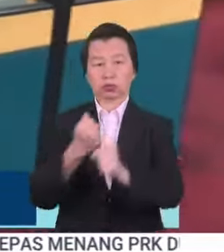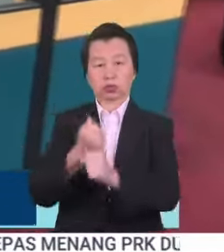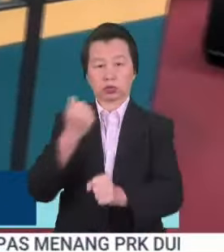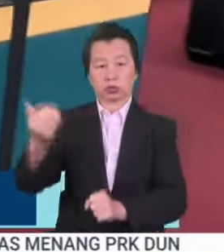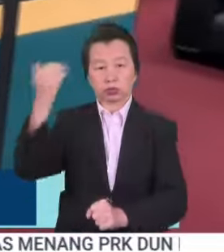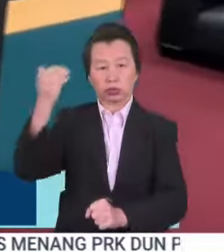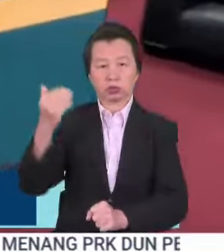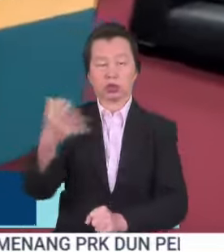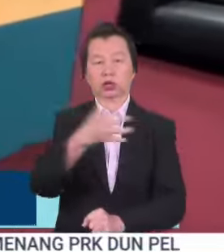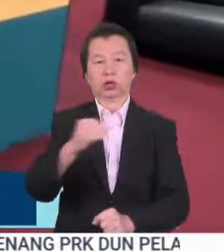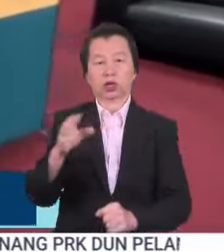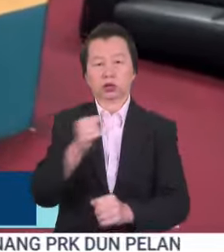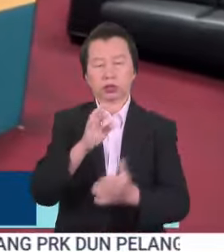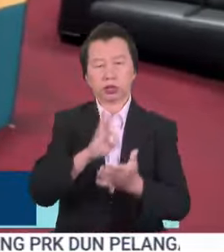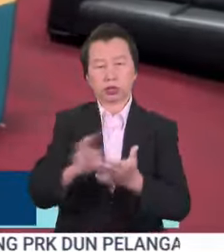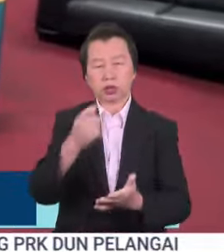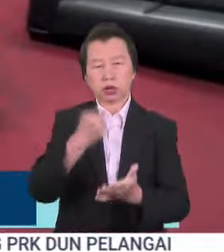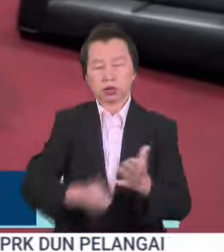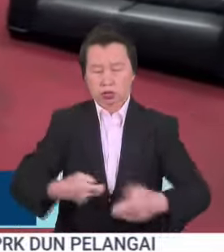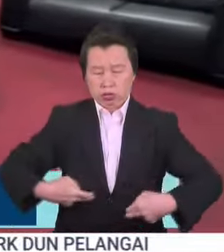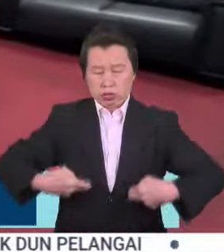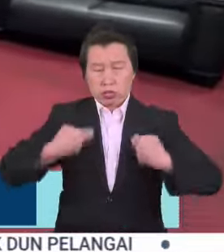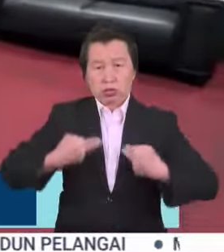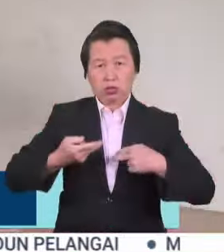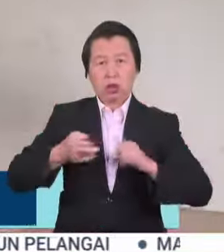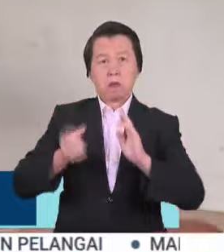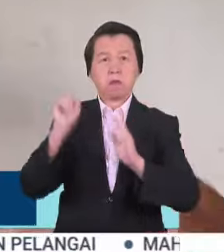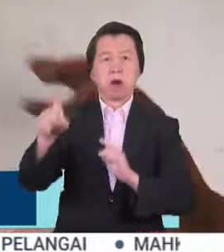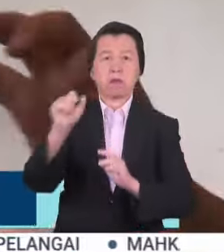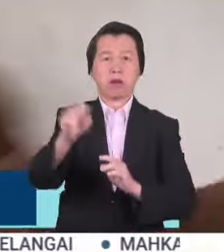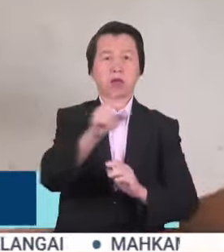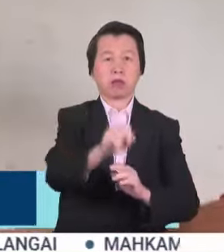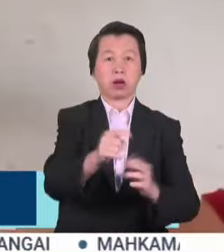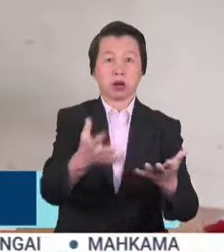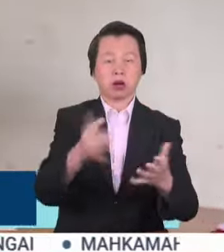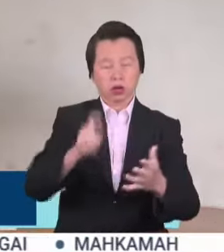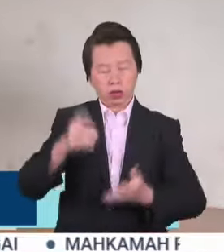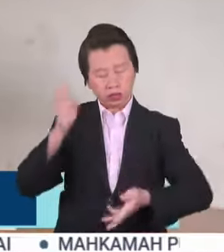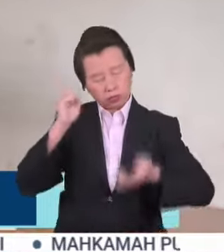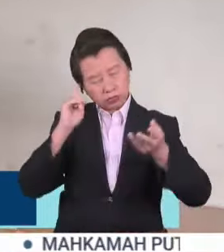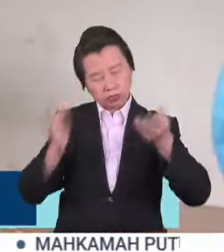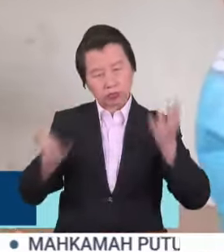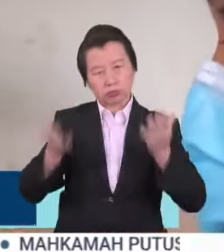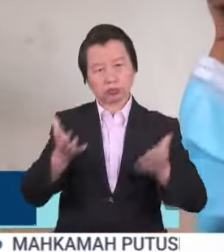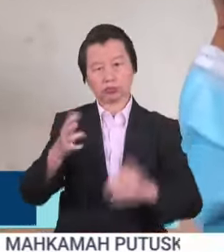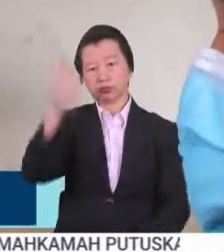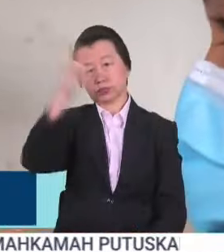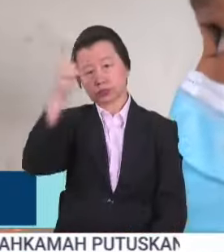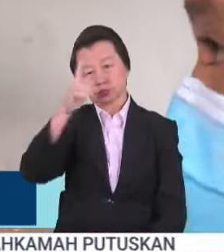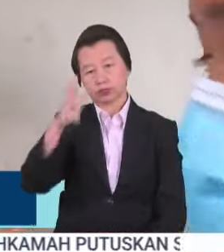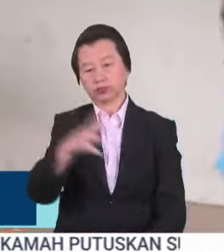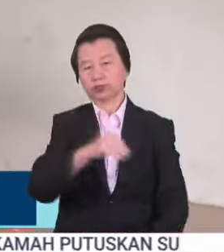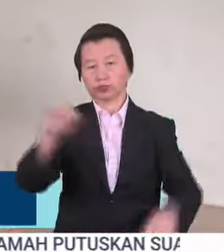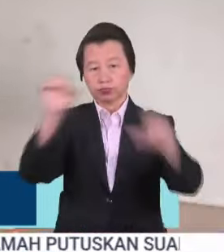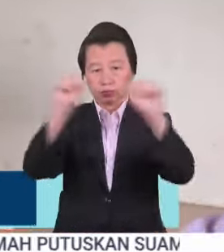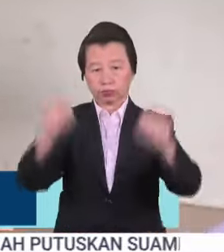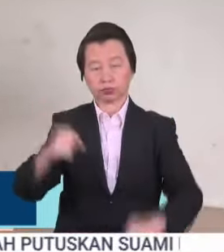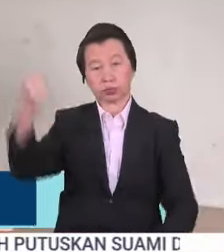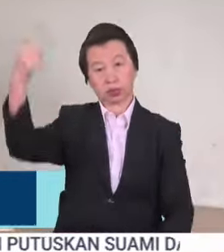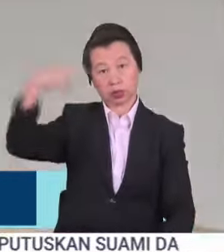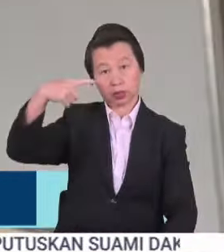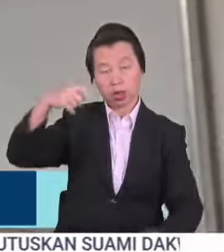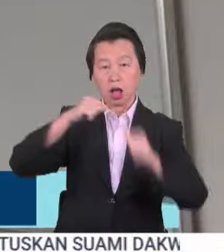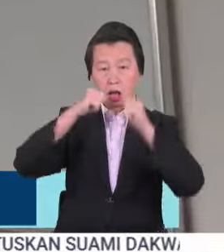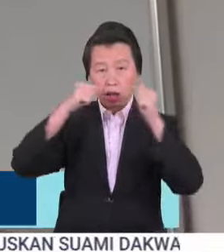lalu. Ia juga mengambil kira kos sara hidup yang terus meningkat dan wajar dipertimbangkan kerajaan. Sementara sistem saraan perkhidmatan